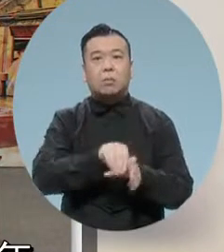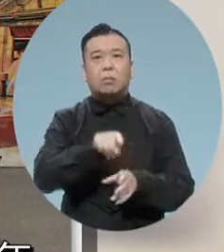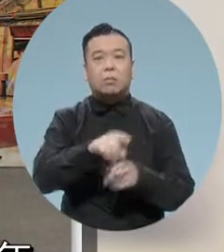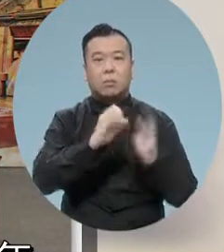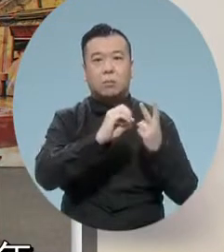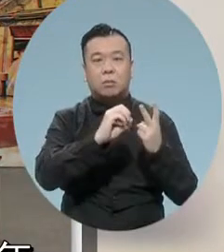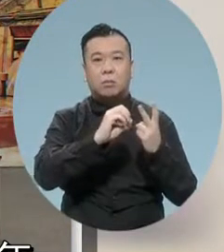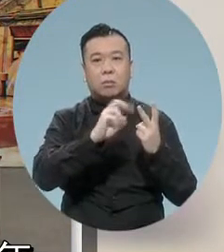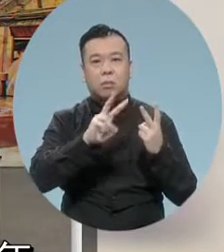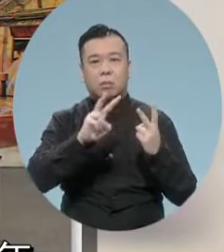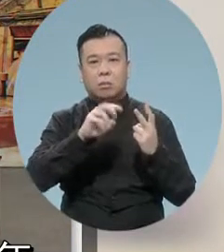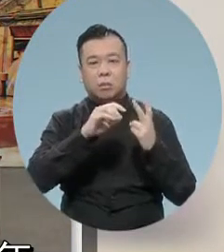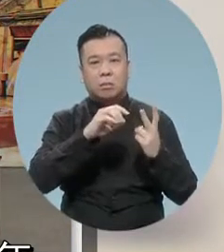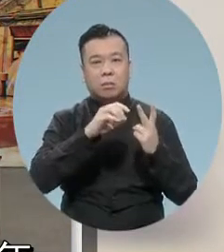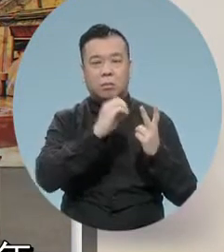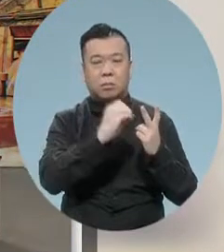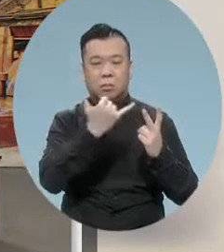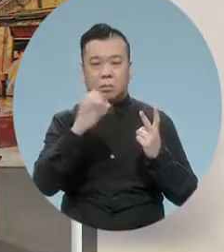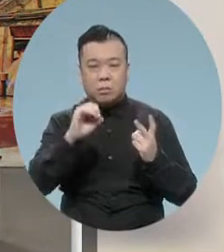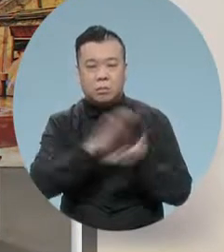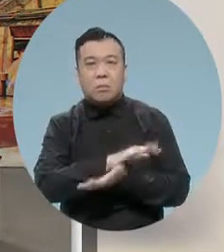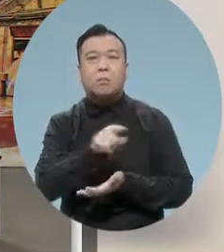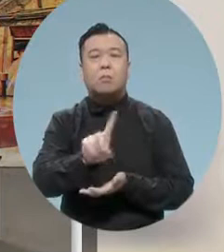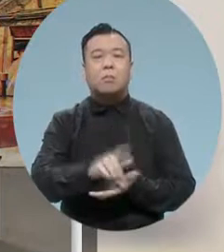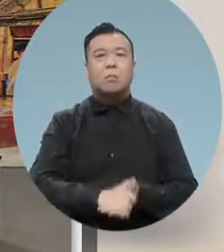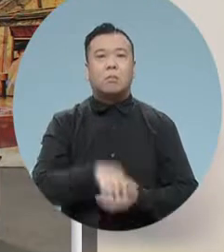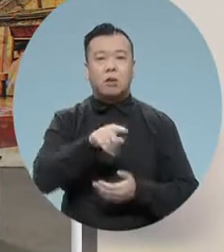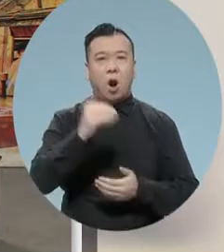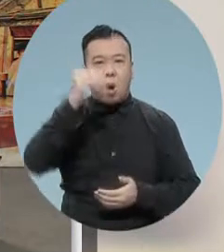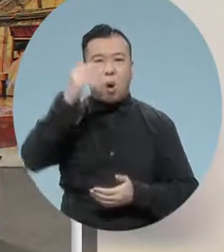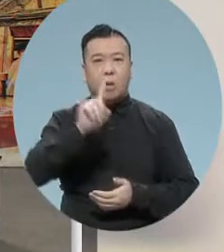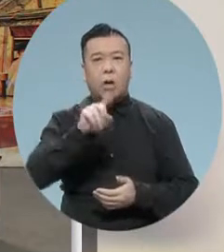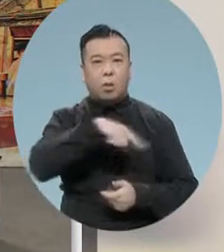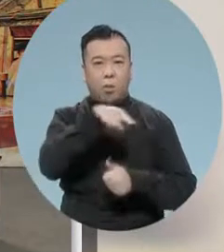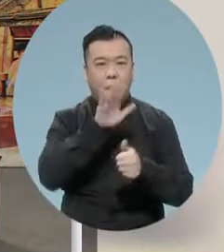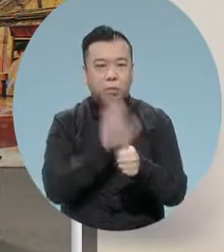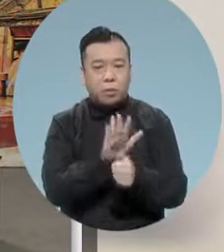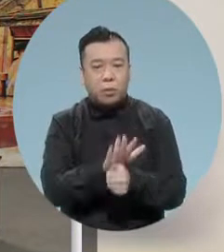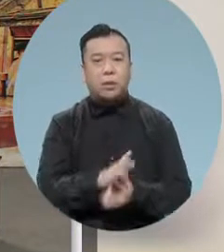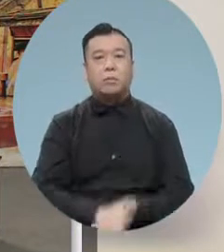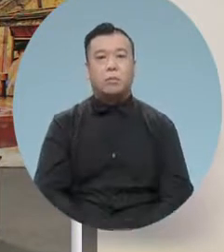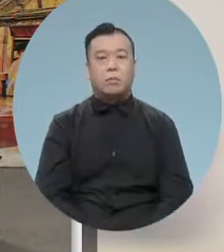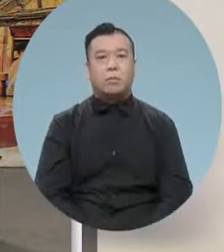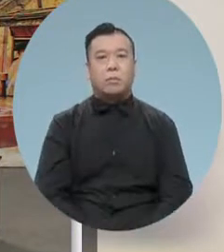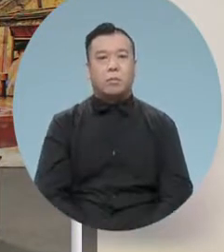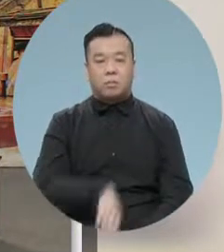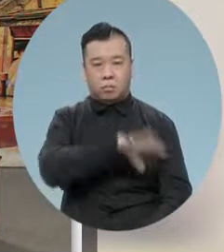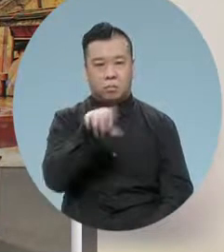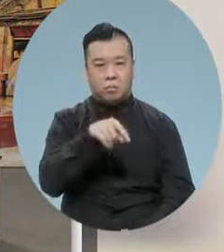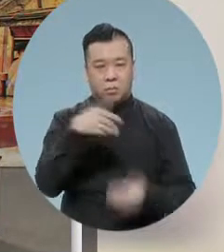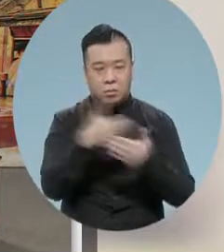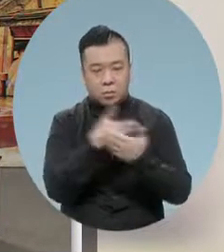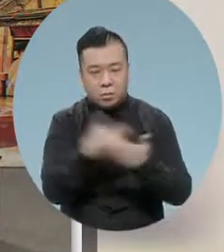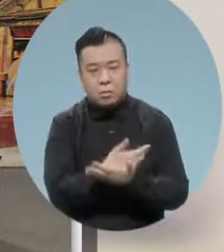谓2060年嘅时候系一个高度嘅环保嘅国家，以及佢所有嘅交